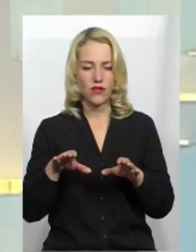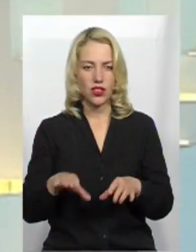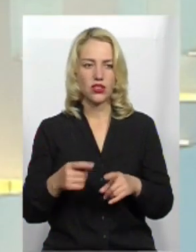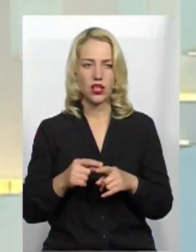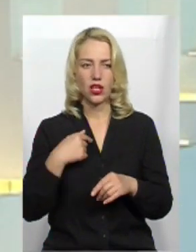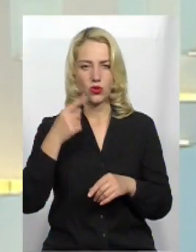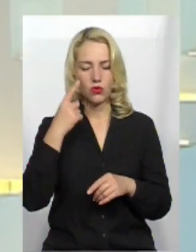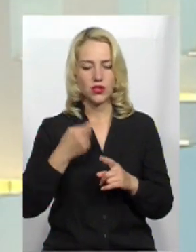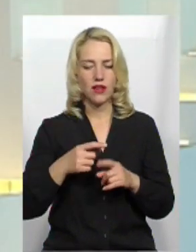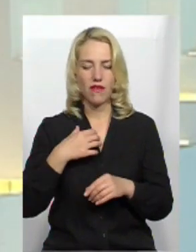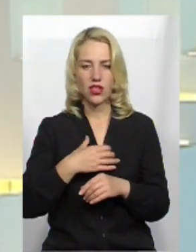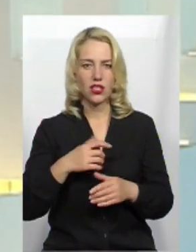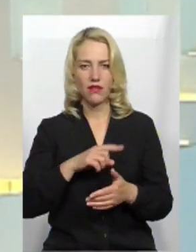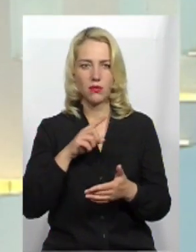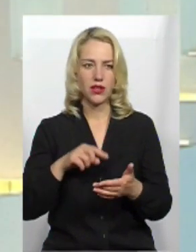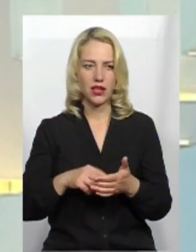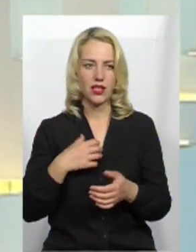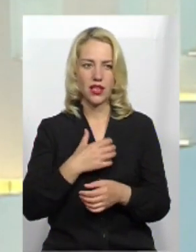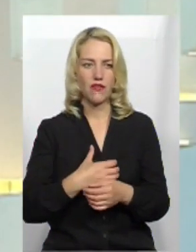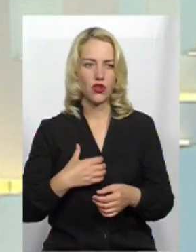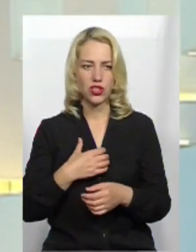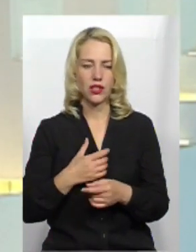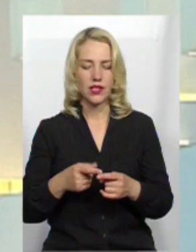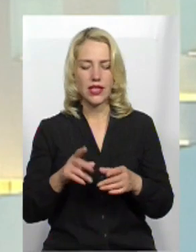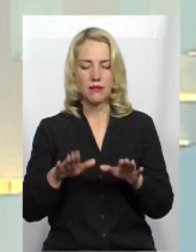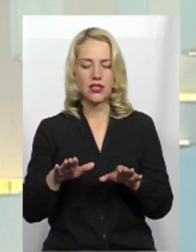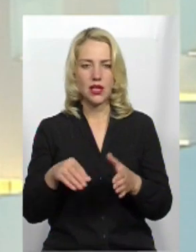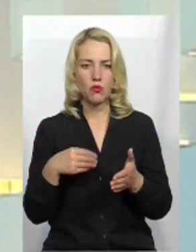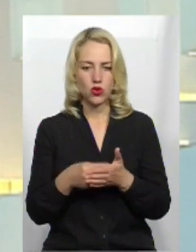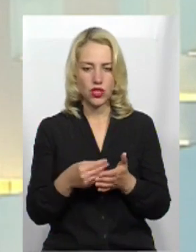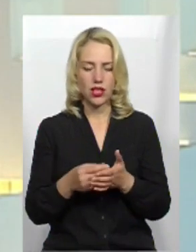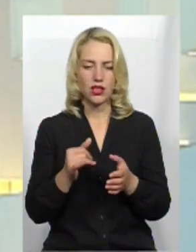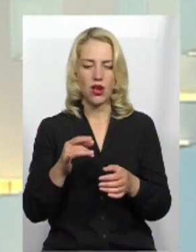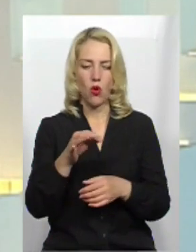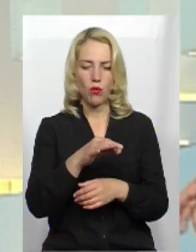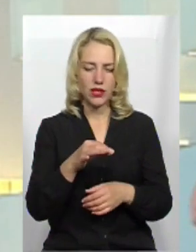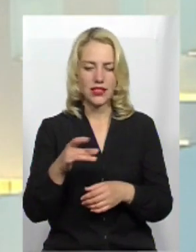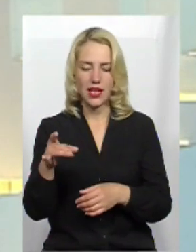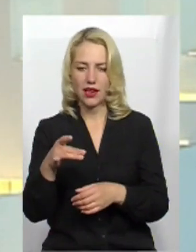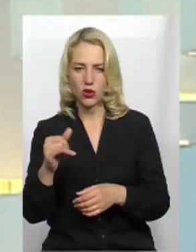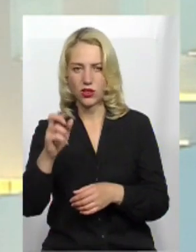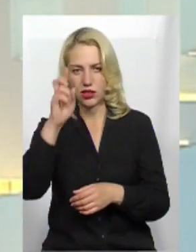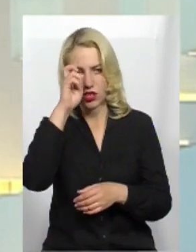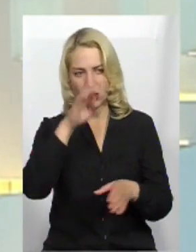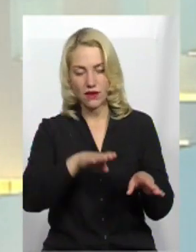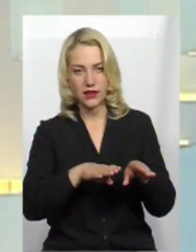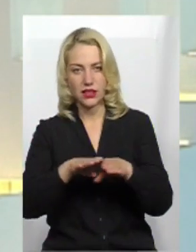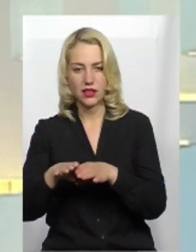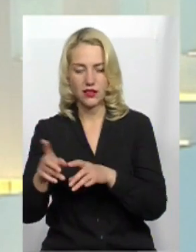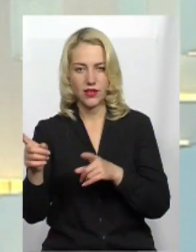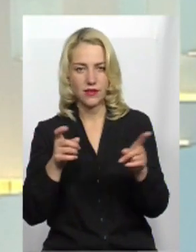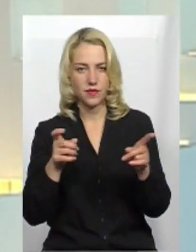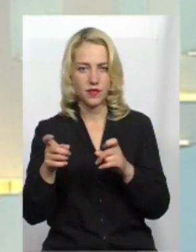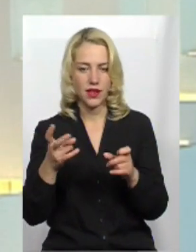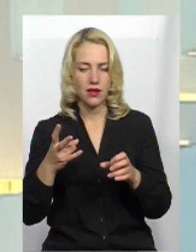це важливе питання, і його треба з мирою політичкою, з місцевими бюджетами, з обласними, районами і на державному